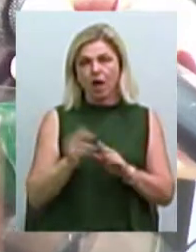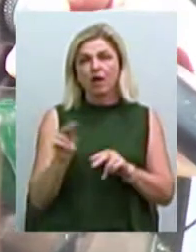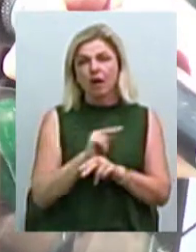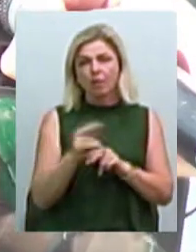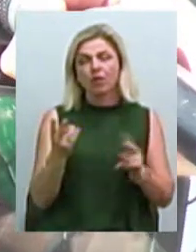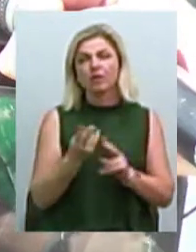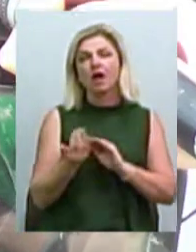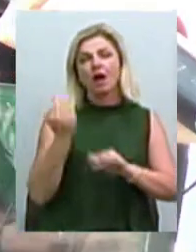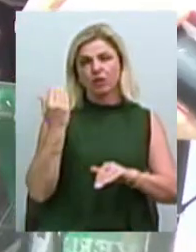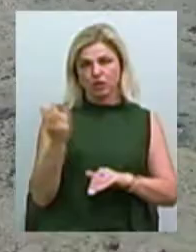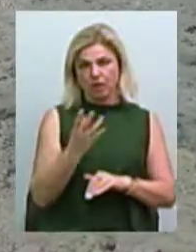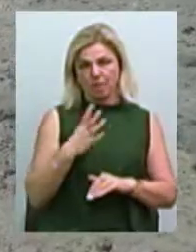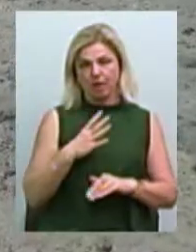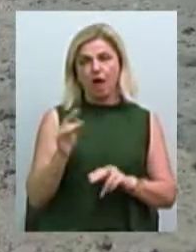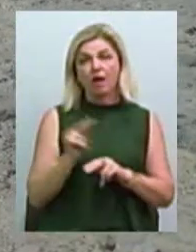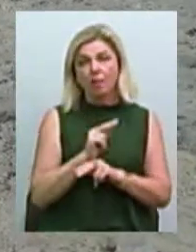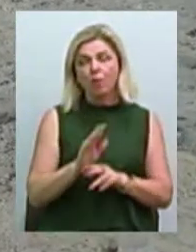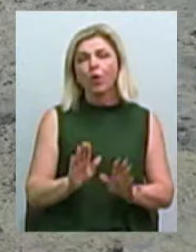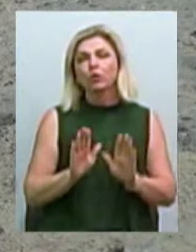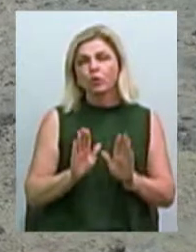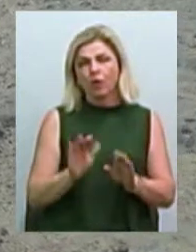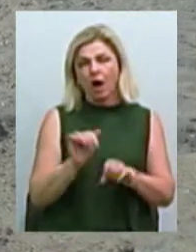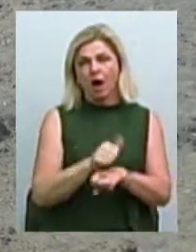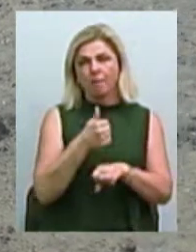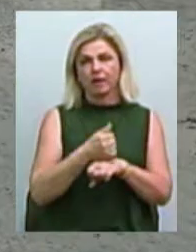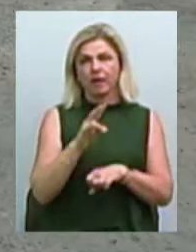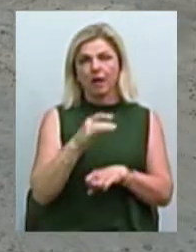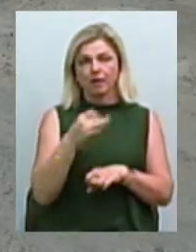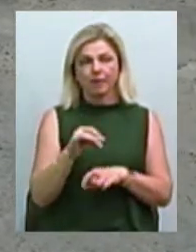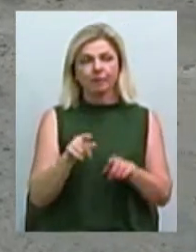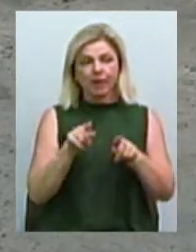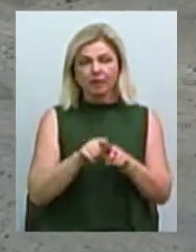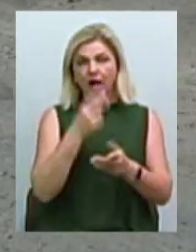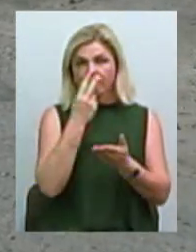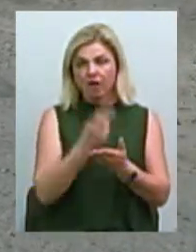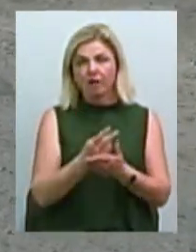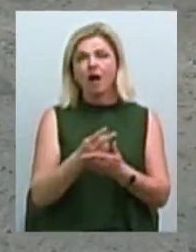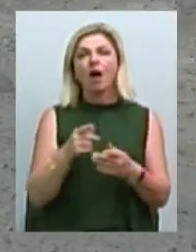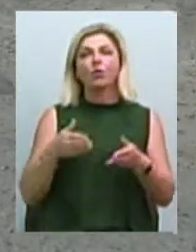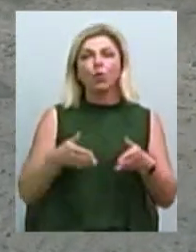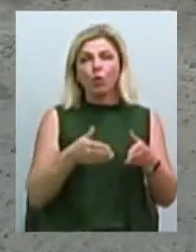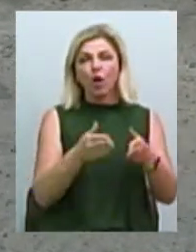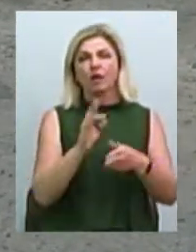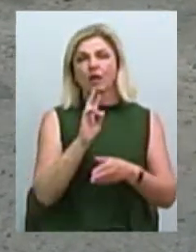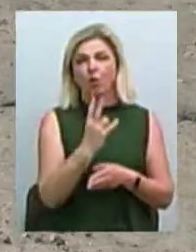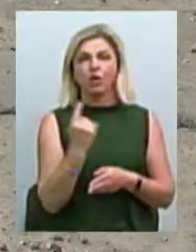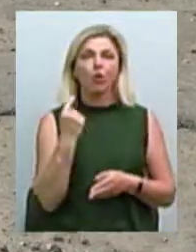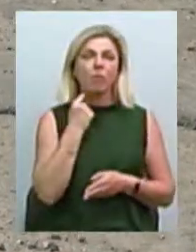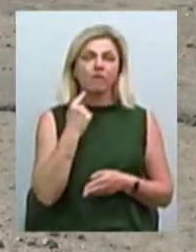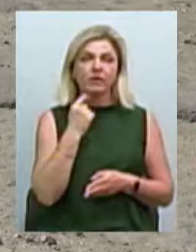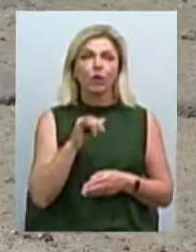а ремонт тільки капітальний. Так зараз виглядає ділянка дороги, що поєднує Миколаїв та Кропивницький. У жителів прилеглих